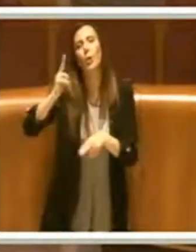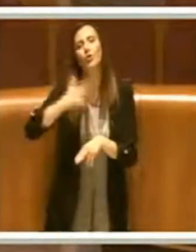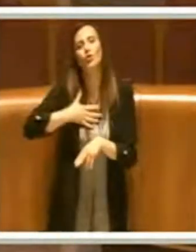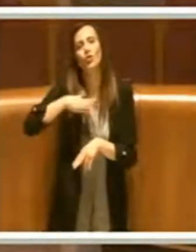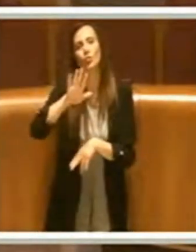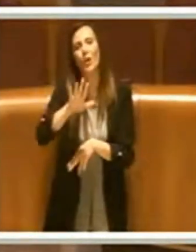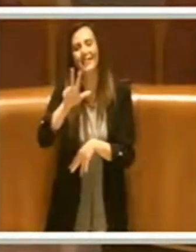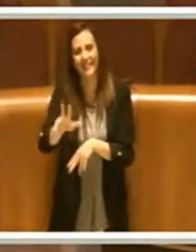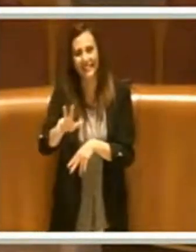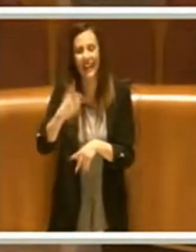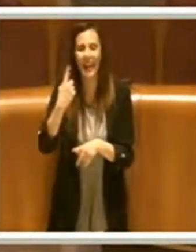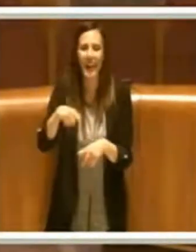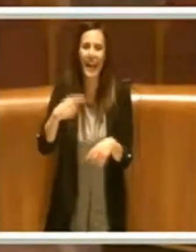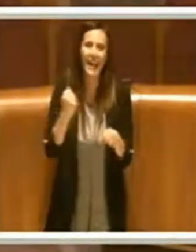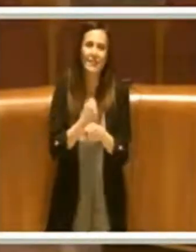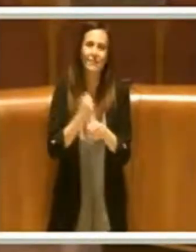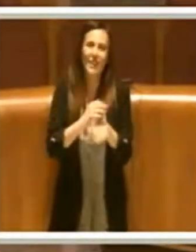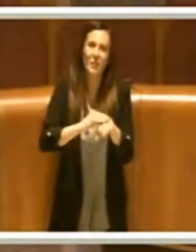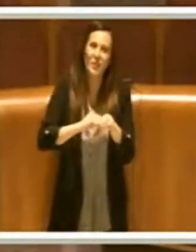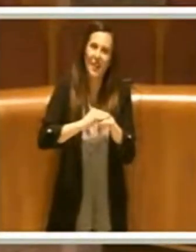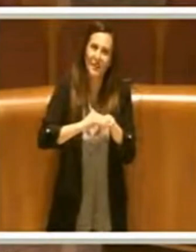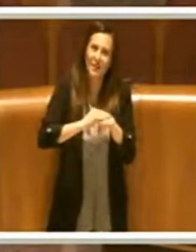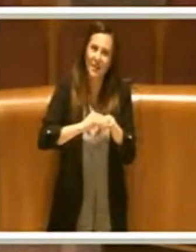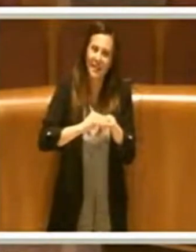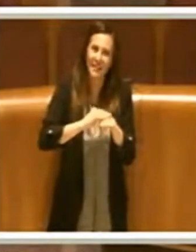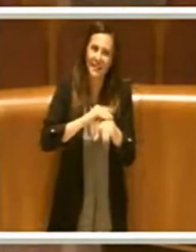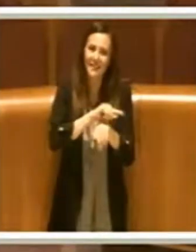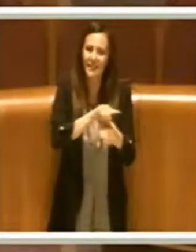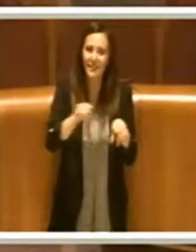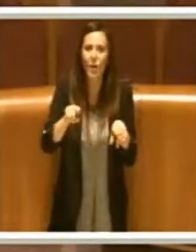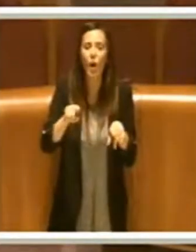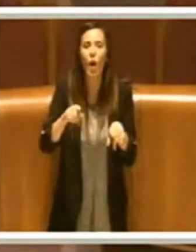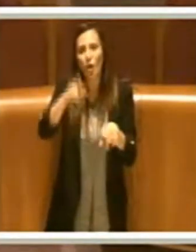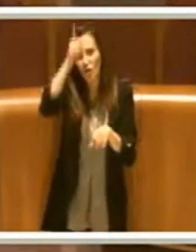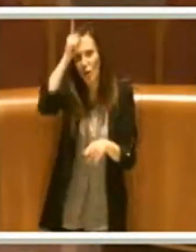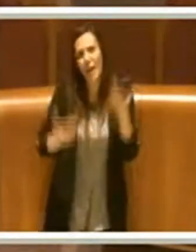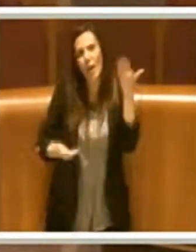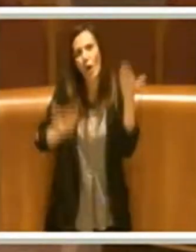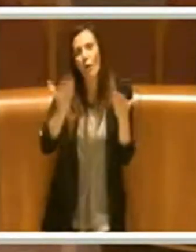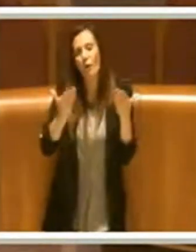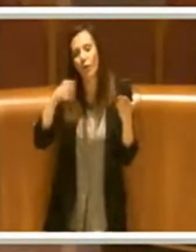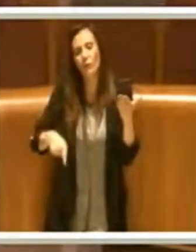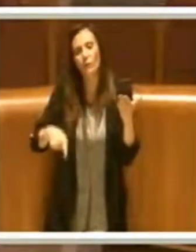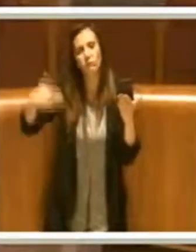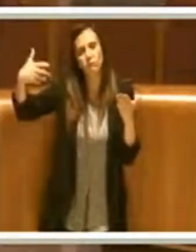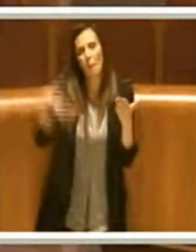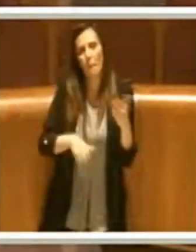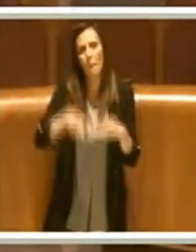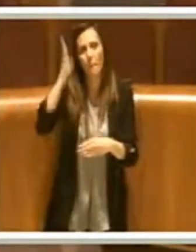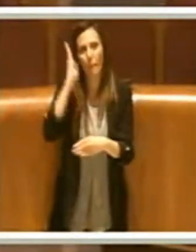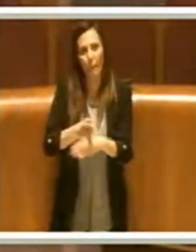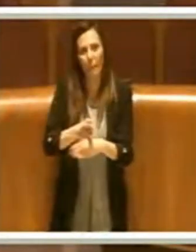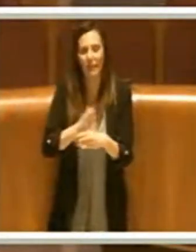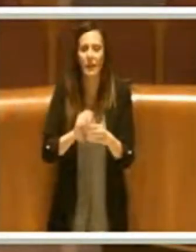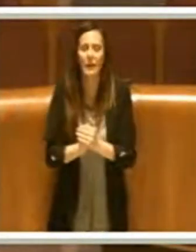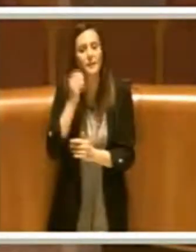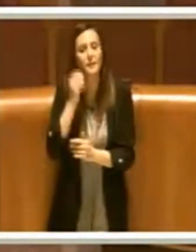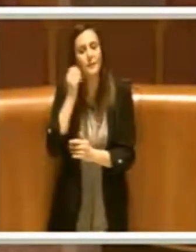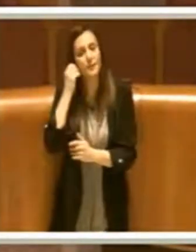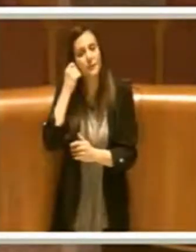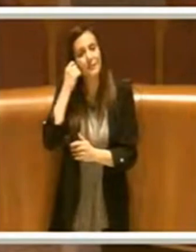e che il personale infermieristico è meno della metà della Germania. E vediamo il